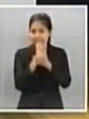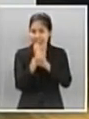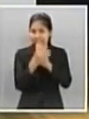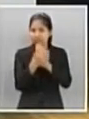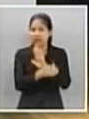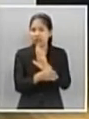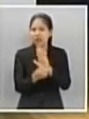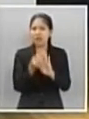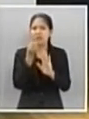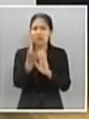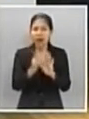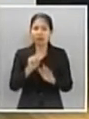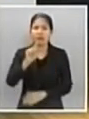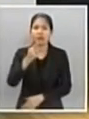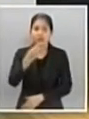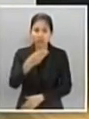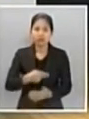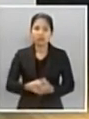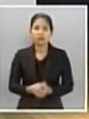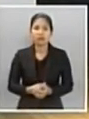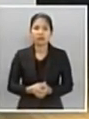713,110 คนค่ะรองลงมาคือภาคเหนือ